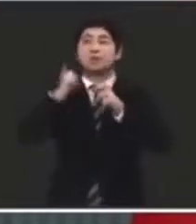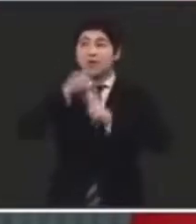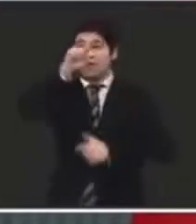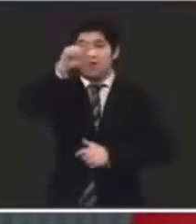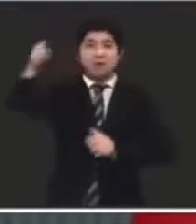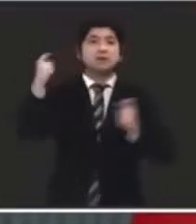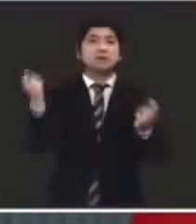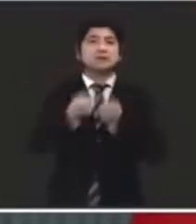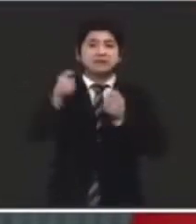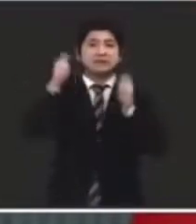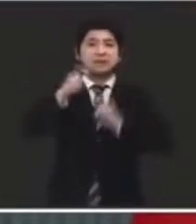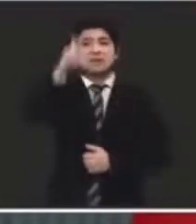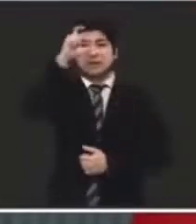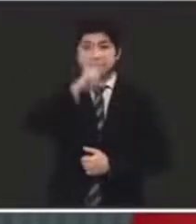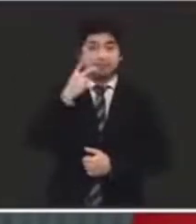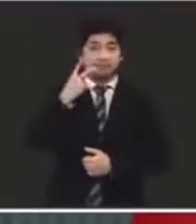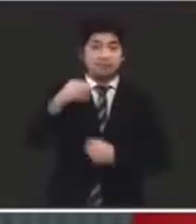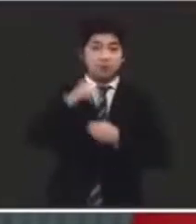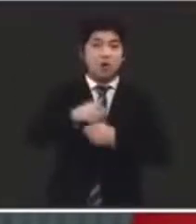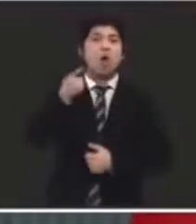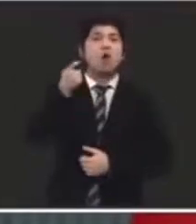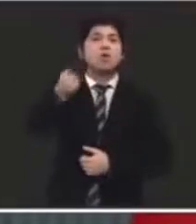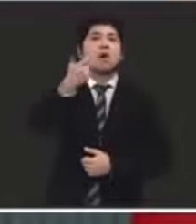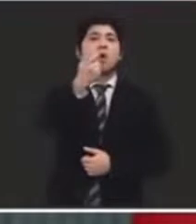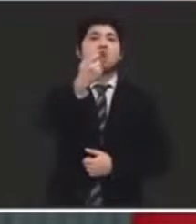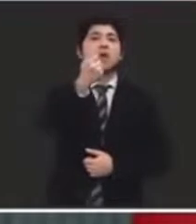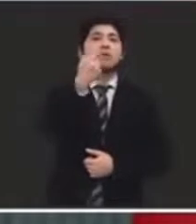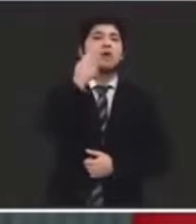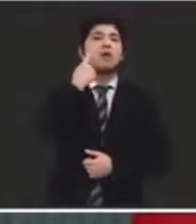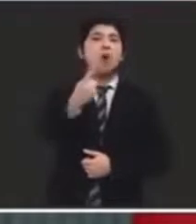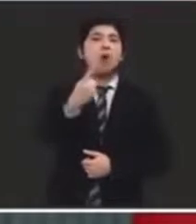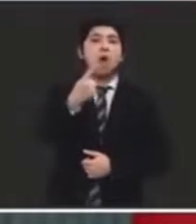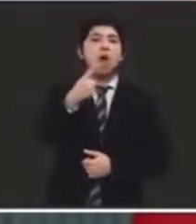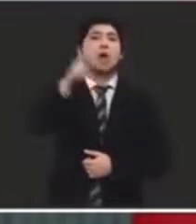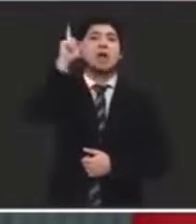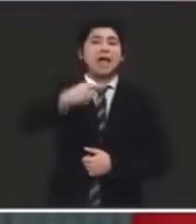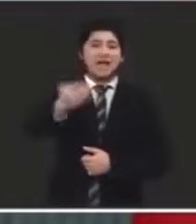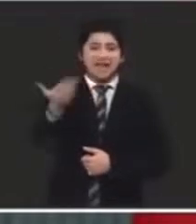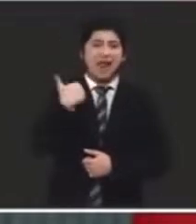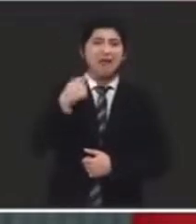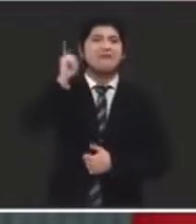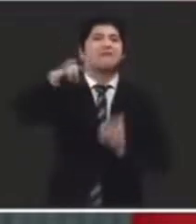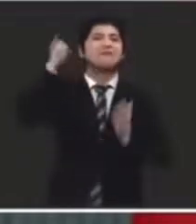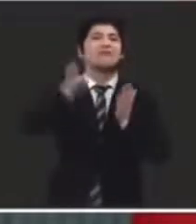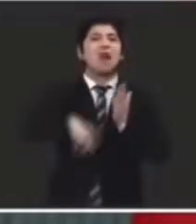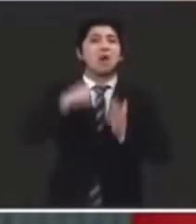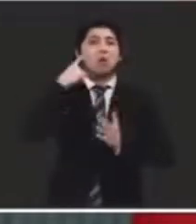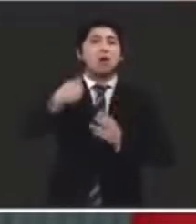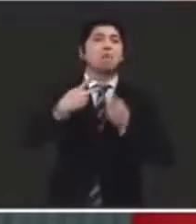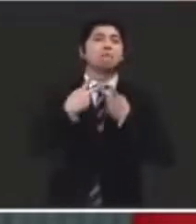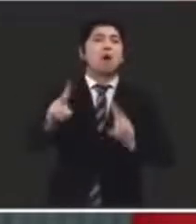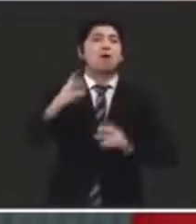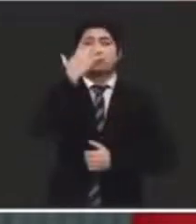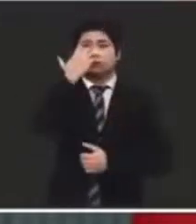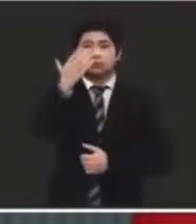çalıştırılan işçilere ödenen ücretleri gelir vergisinden istisna